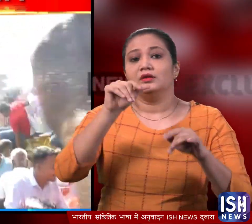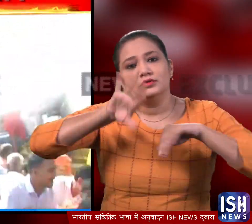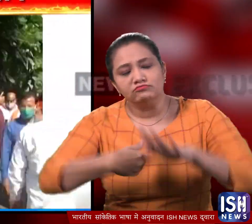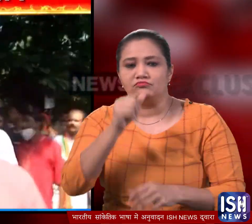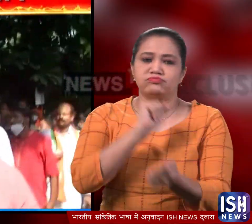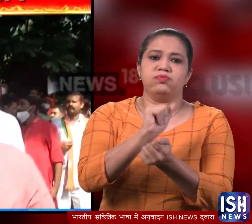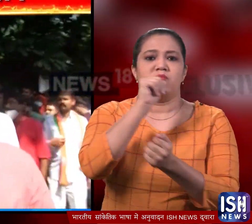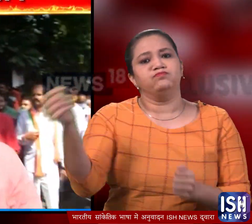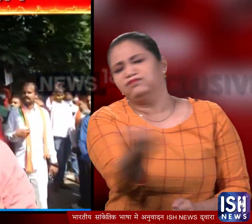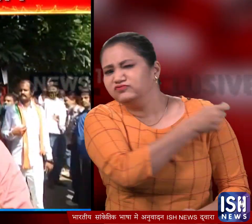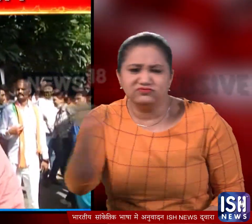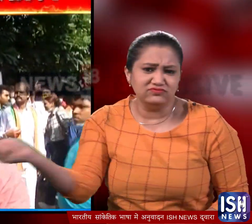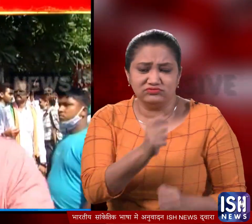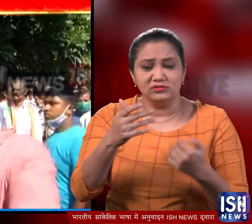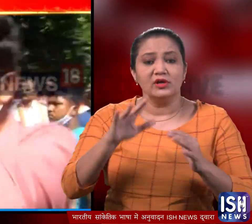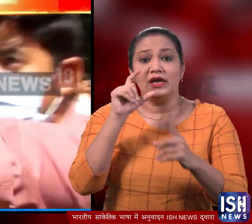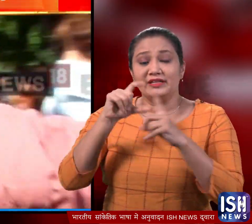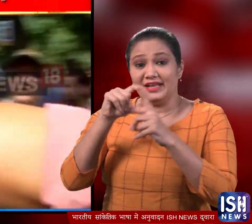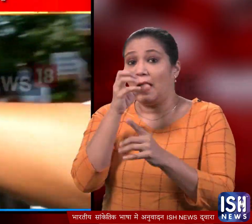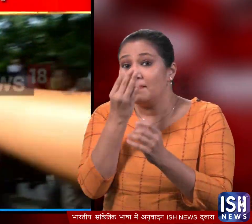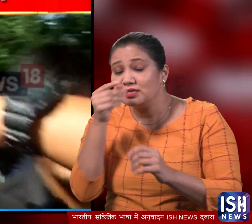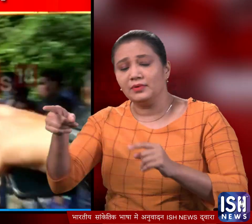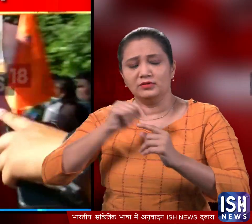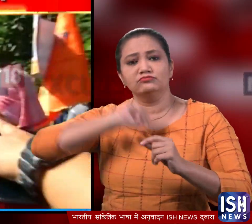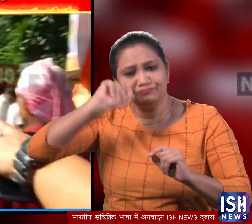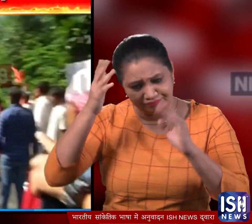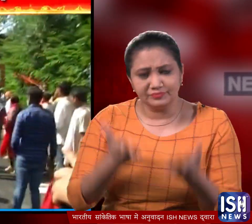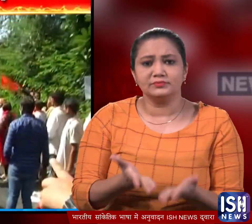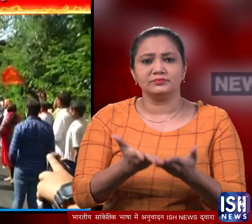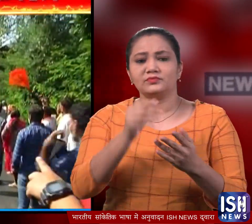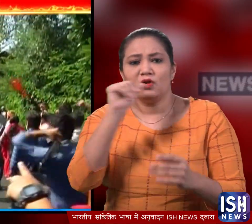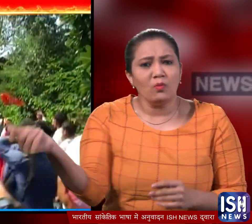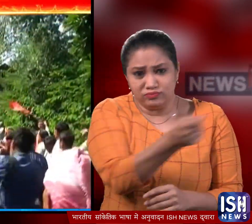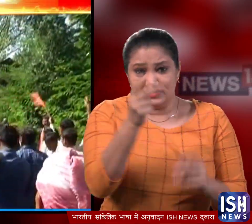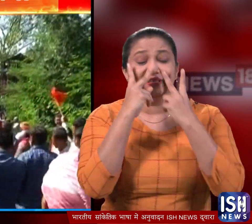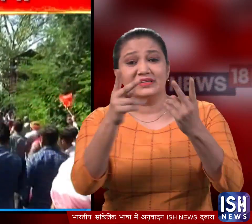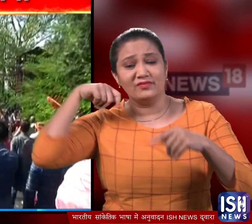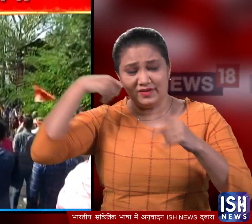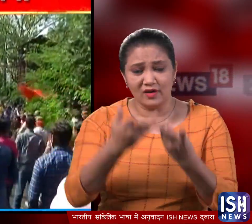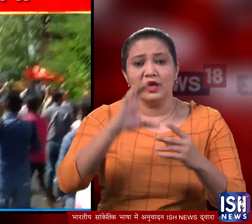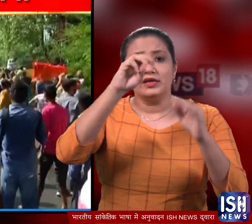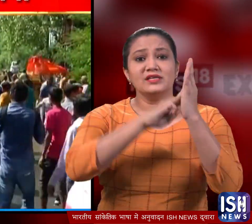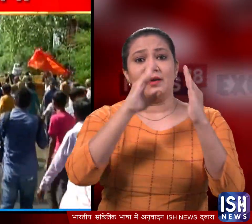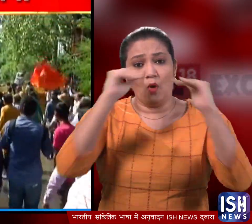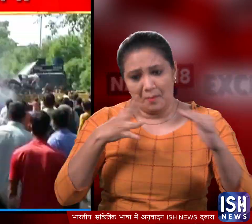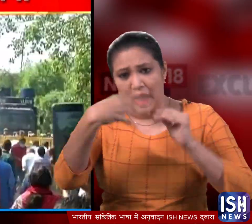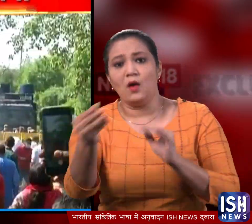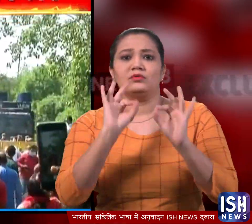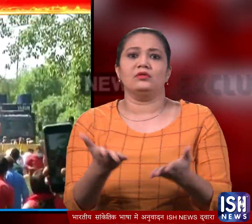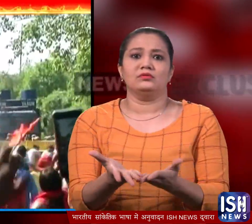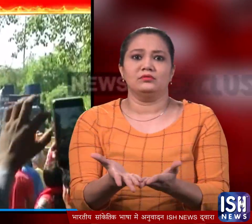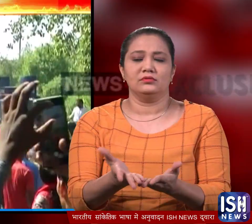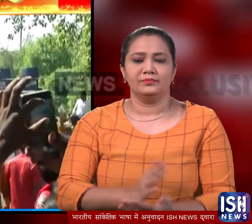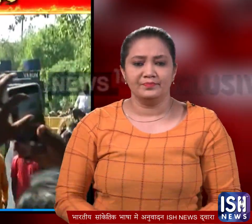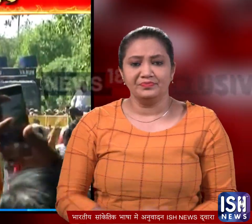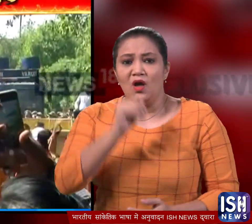बौछार करनी पड़ी। दिल्ली बीजेपी विरोध प्रदर्शन कर रही है। इस वक्त आप तस्वीरें देखें तो वाटर कैनन का इस्तेमाल किया जा रहा है। सीएम आवास के बाहर की तस्वीरें हैं। पानी